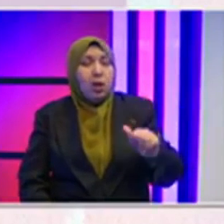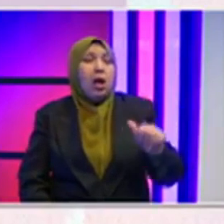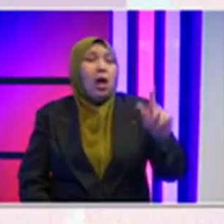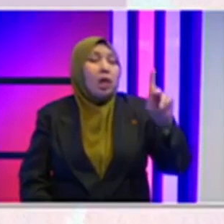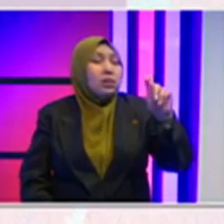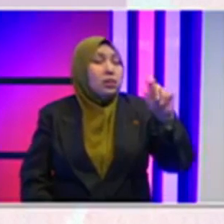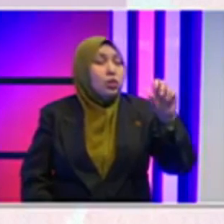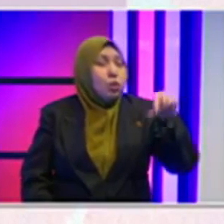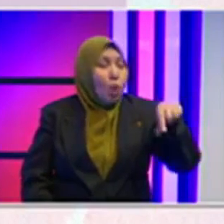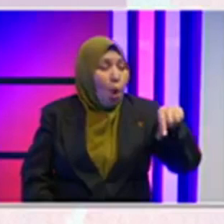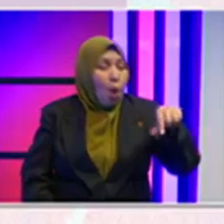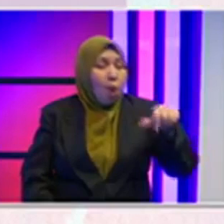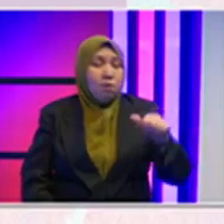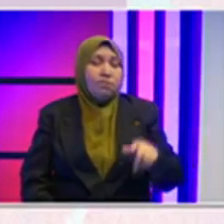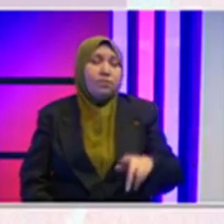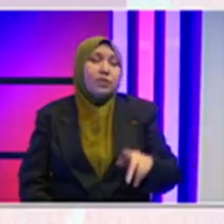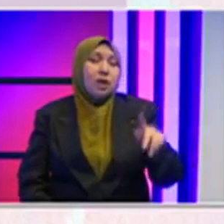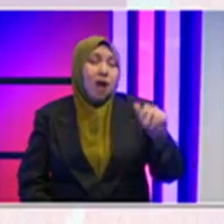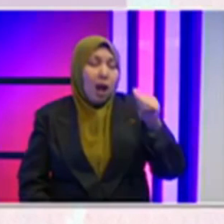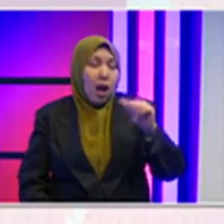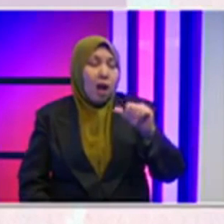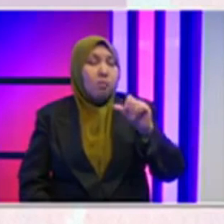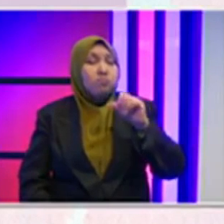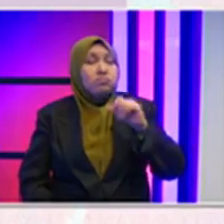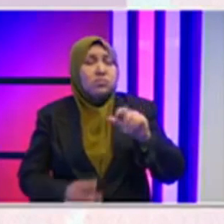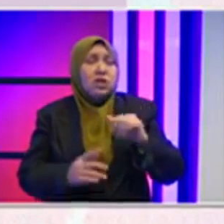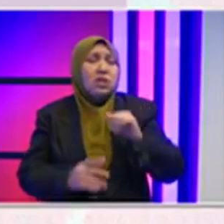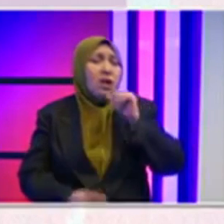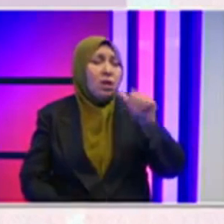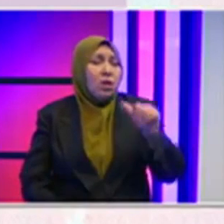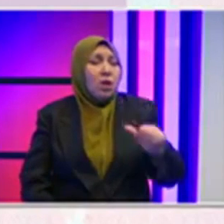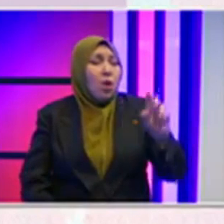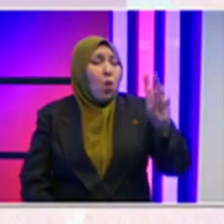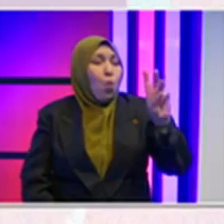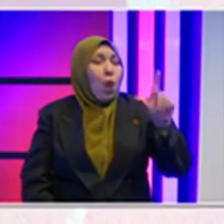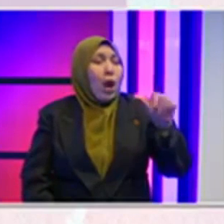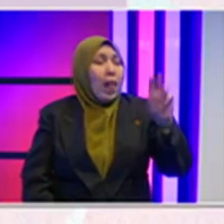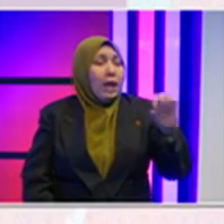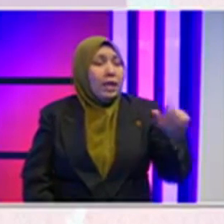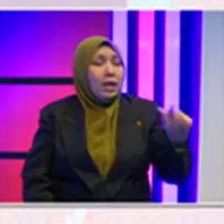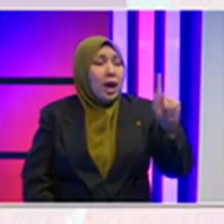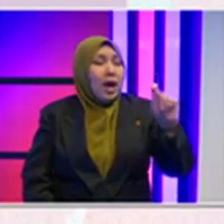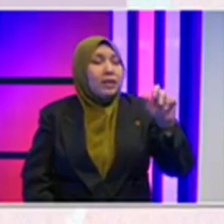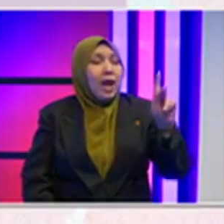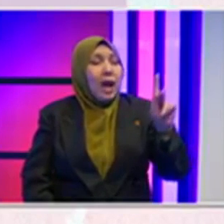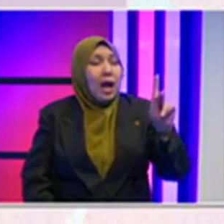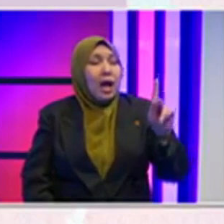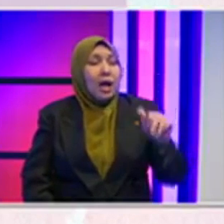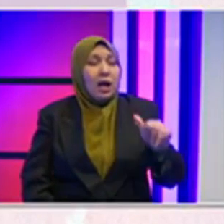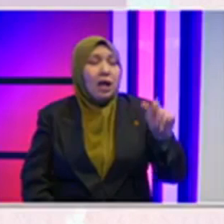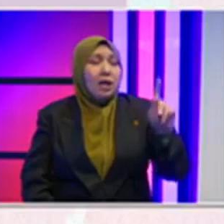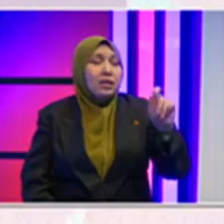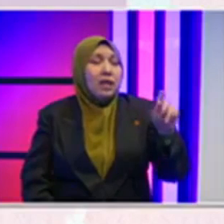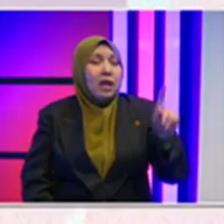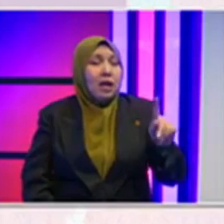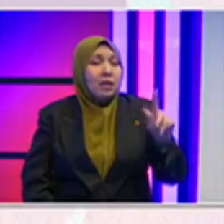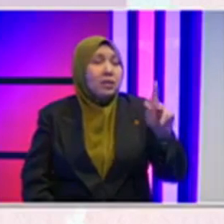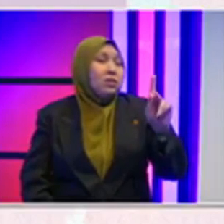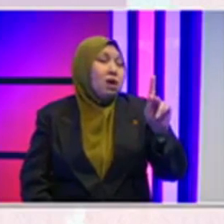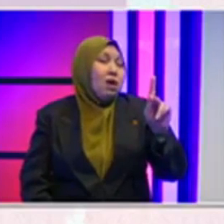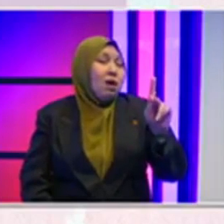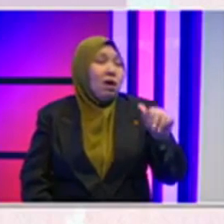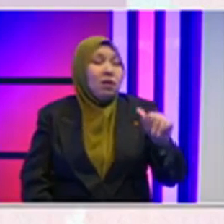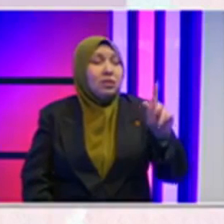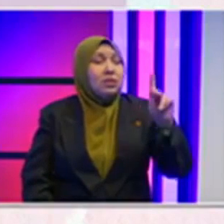bunyi-bunyi steady bunyi-bunyi kemasan tetap nih walline attack Tom atau bunyi tho